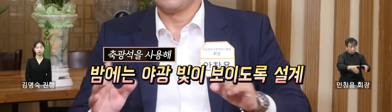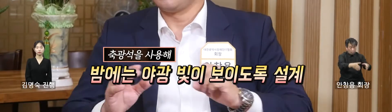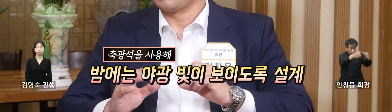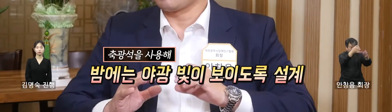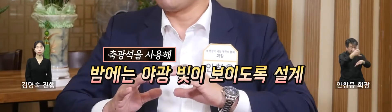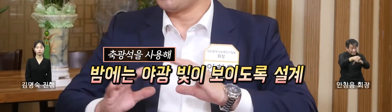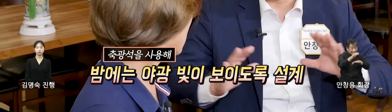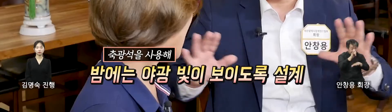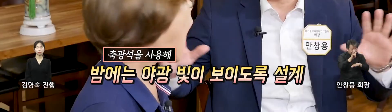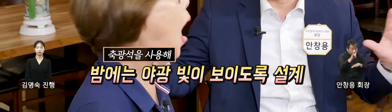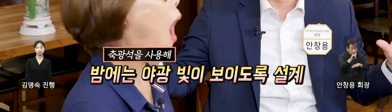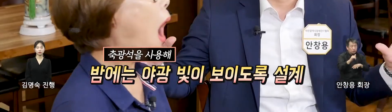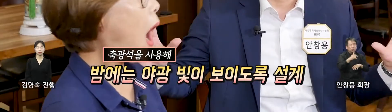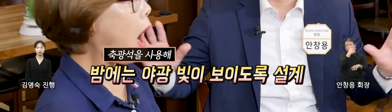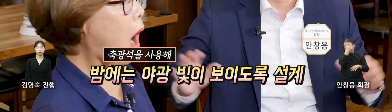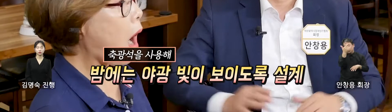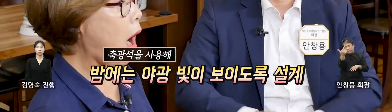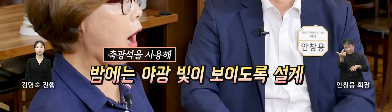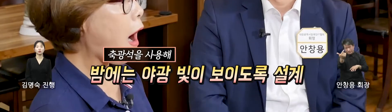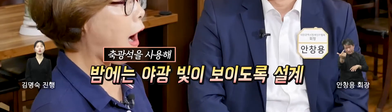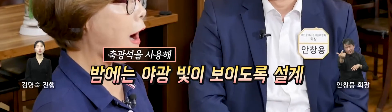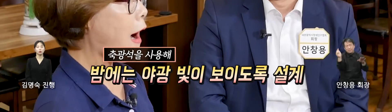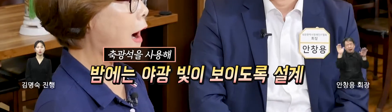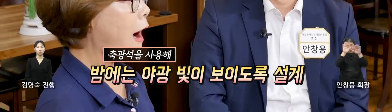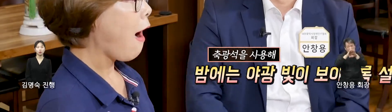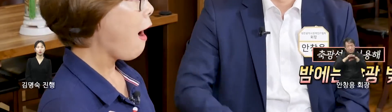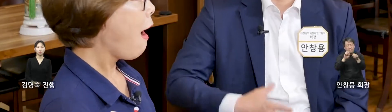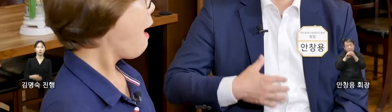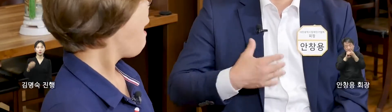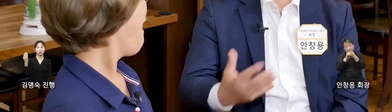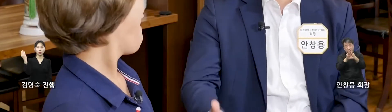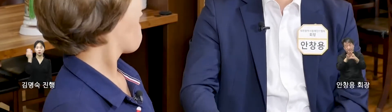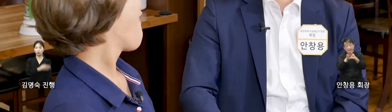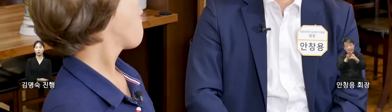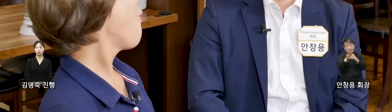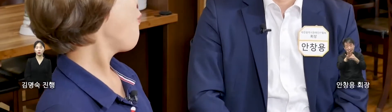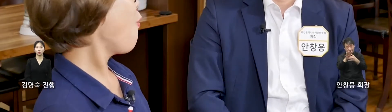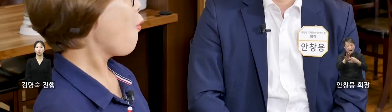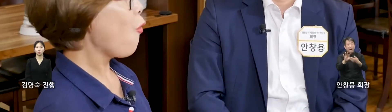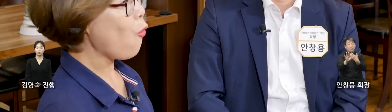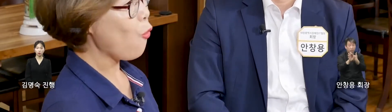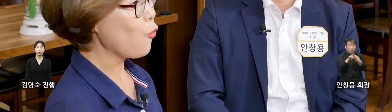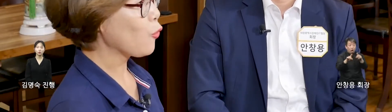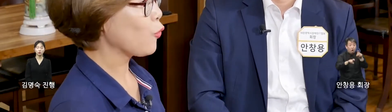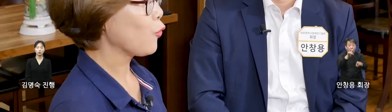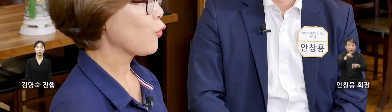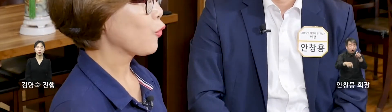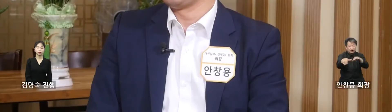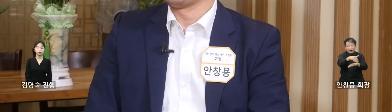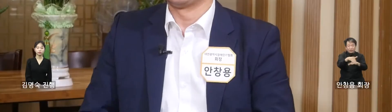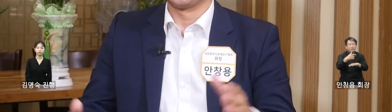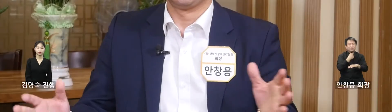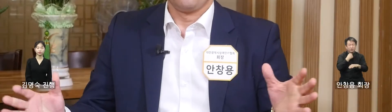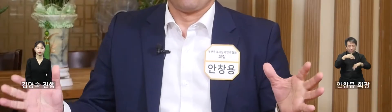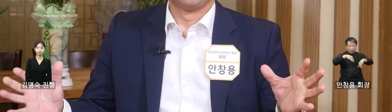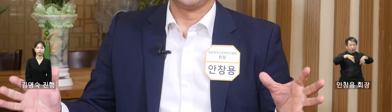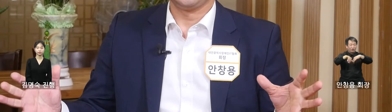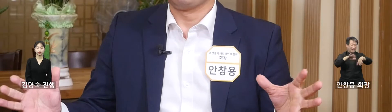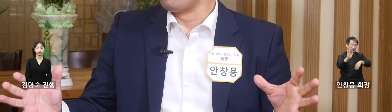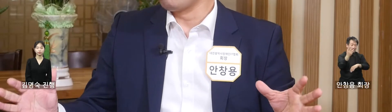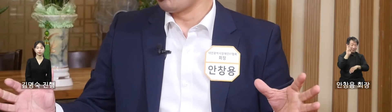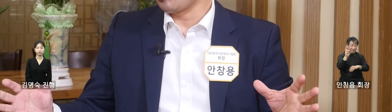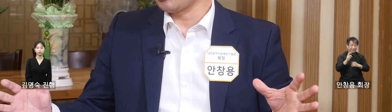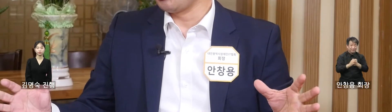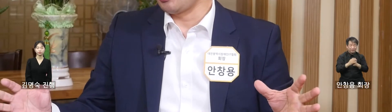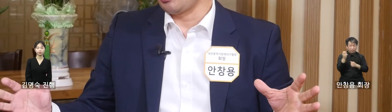저기 야광빛이 쫙 올라옵니다. 그러면 이제 걷고 싶은 거리가 되겠죠. 그리고 이제